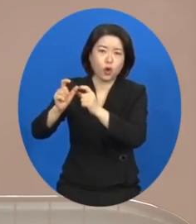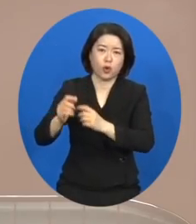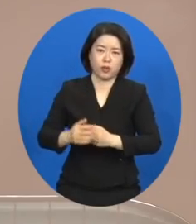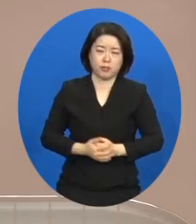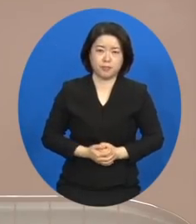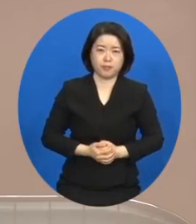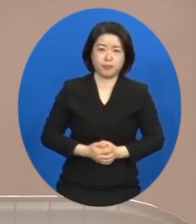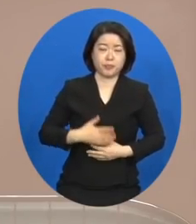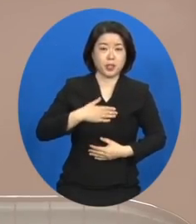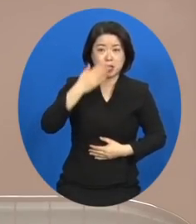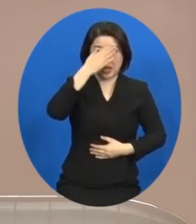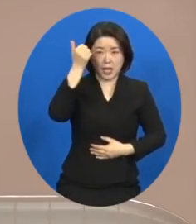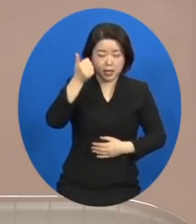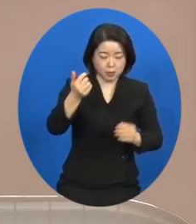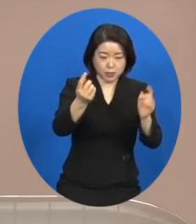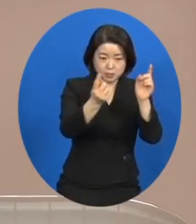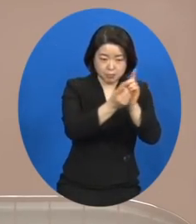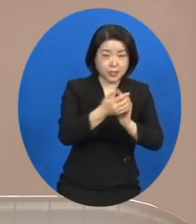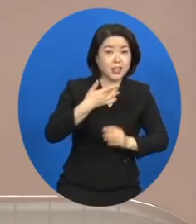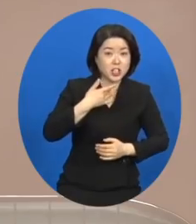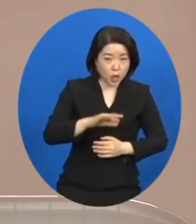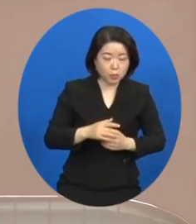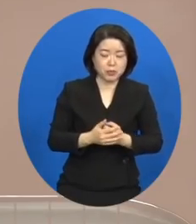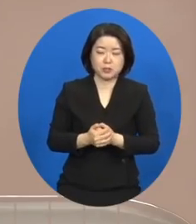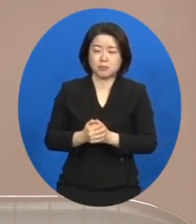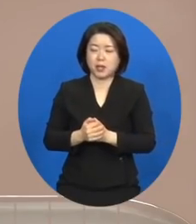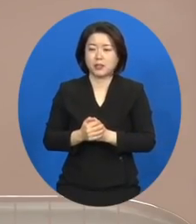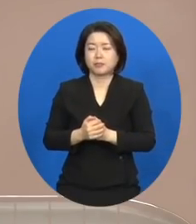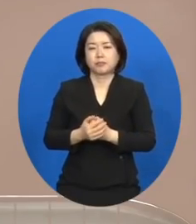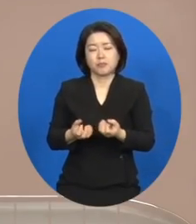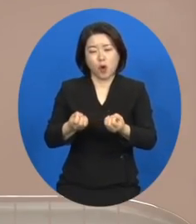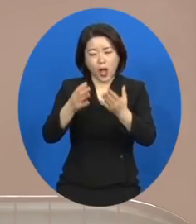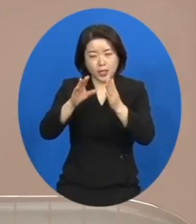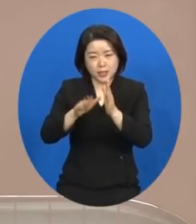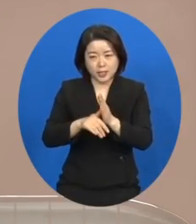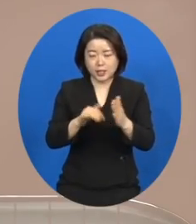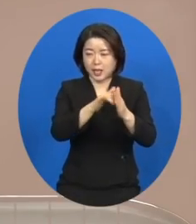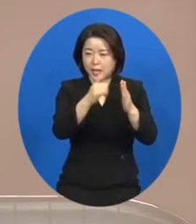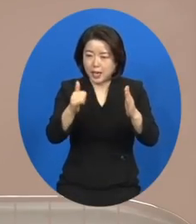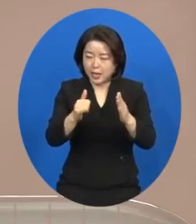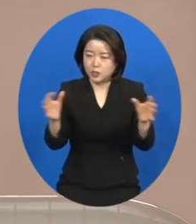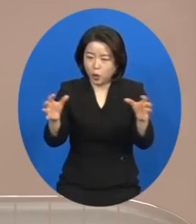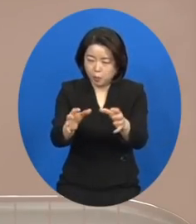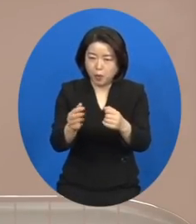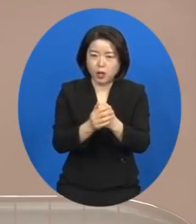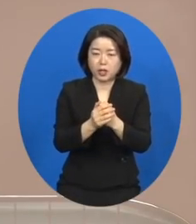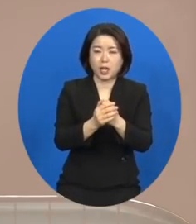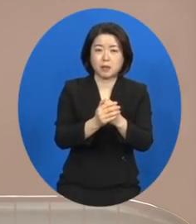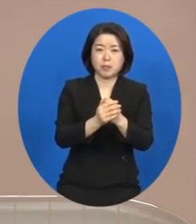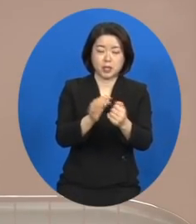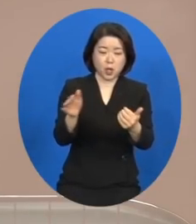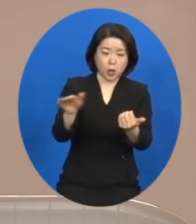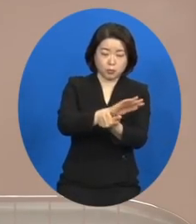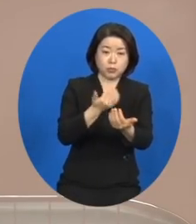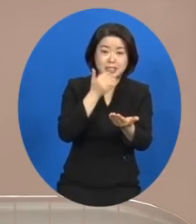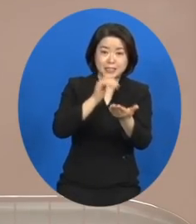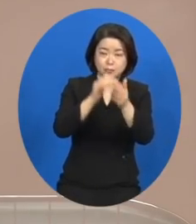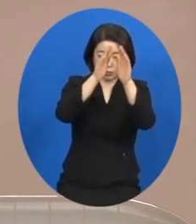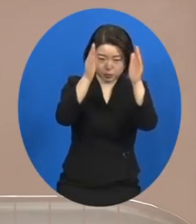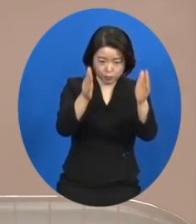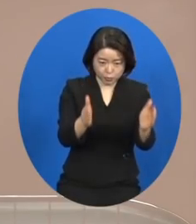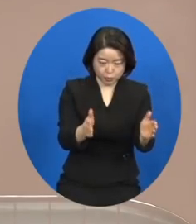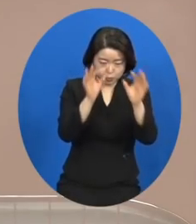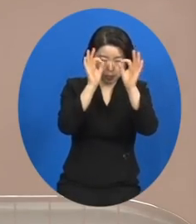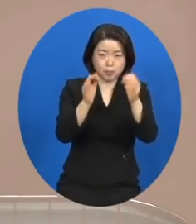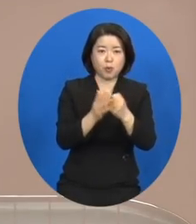없는데요 추석 때마다 또 시골에 내려갈 때마다 할아버님 비석을 가면 거기 비석에 말씀 구절이 써 있어요. 로마서